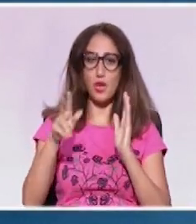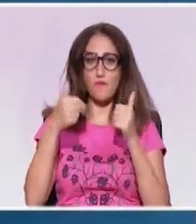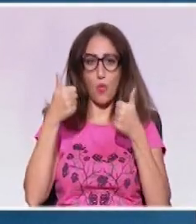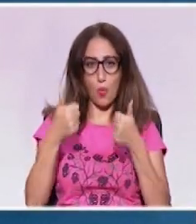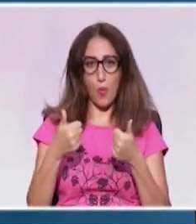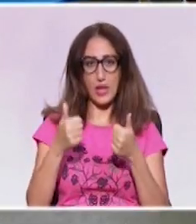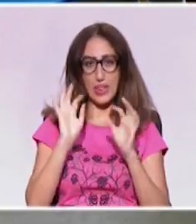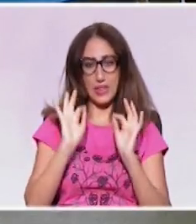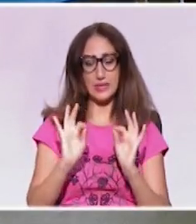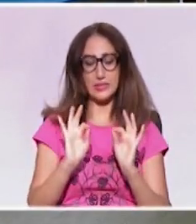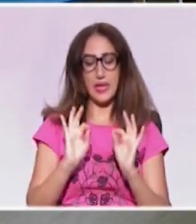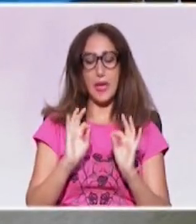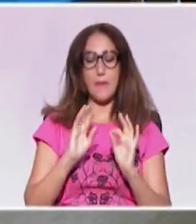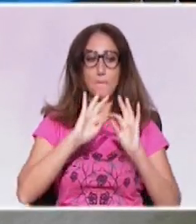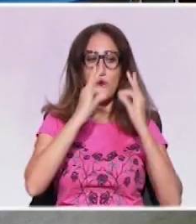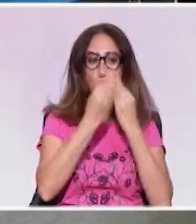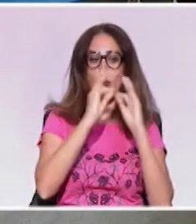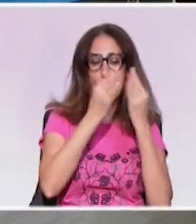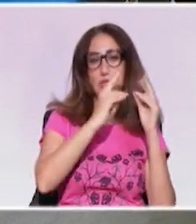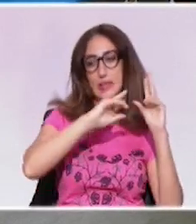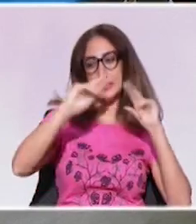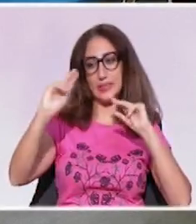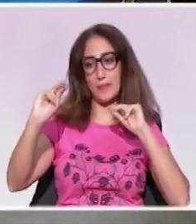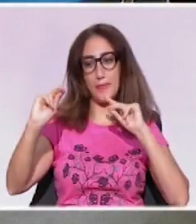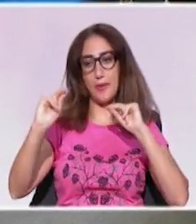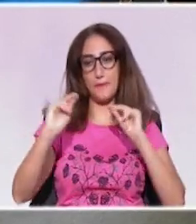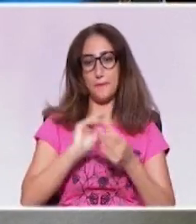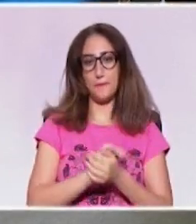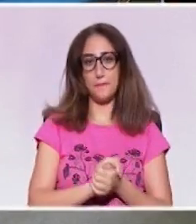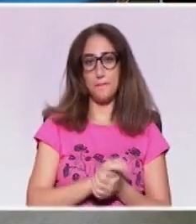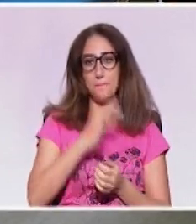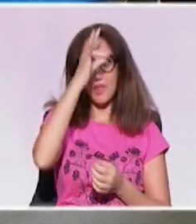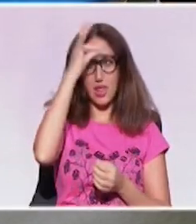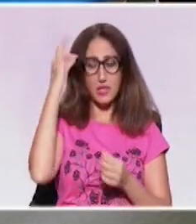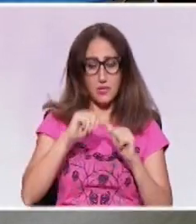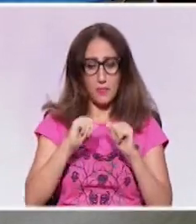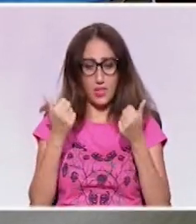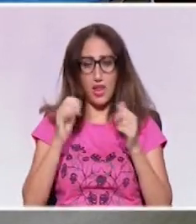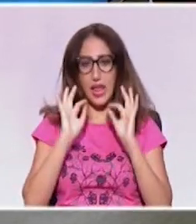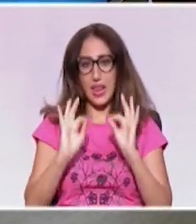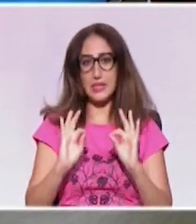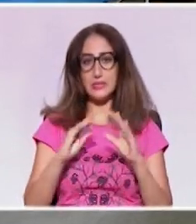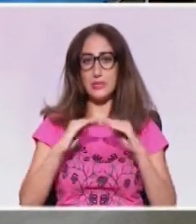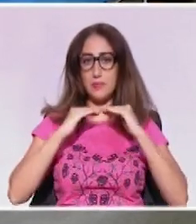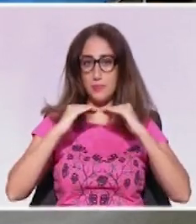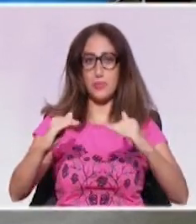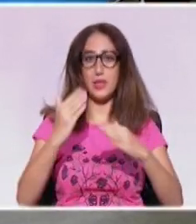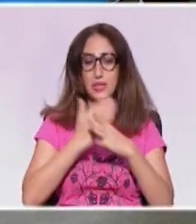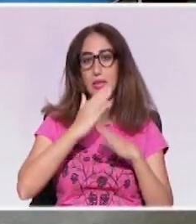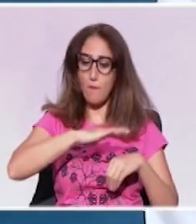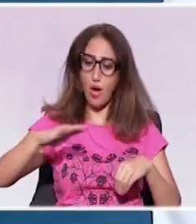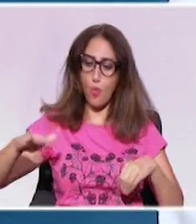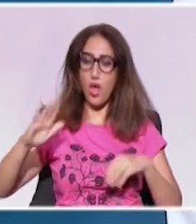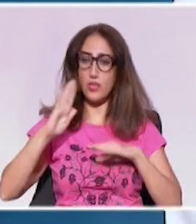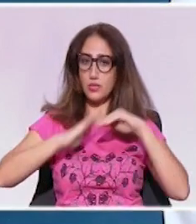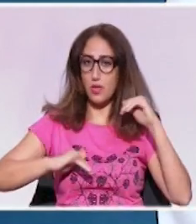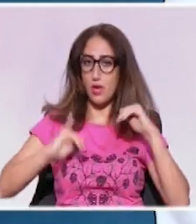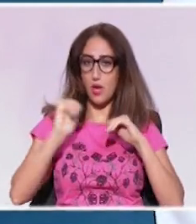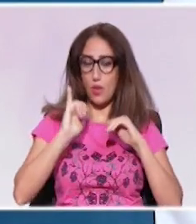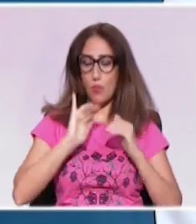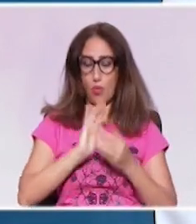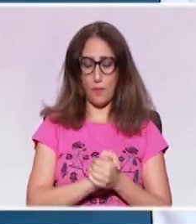لكل العائلات اللي يعني ما بيحالفهاش الحظ قوي في الزواج، عشان مصلحه الاولاد، عشان اولادهم،